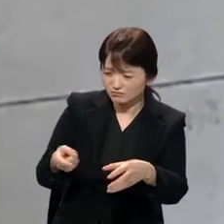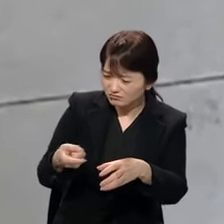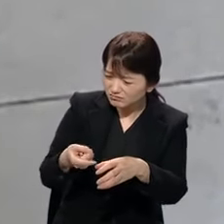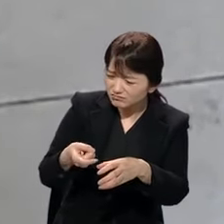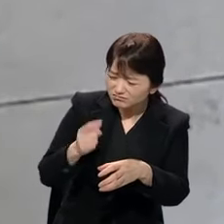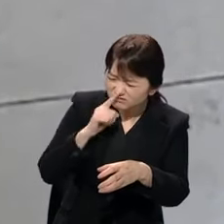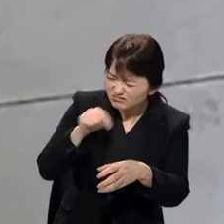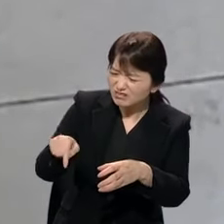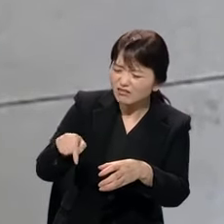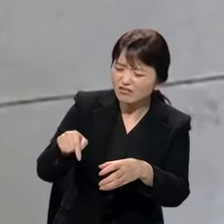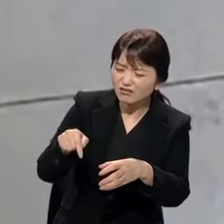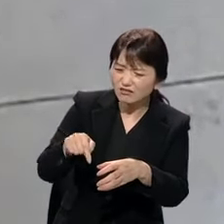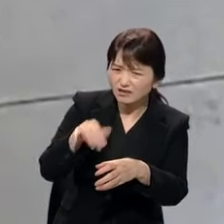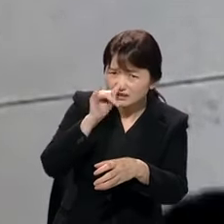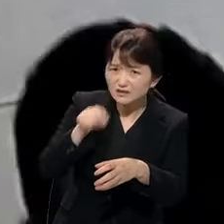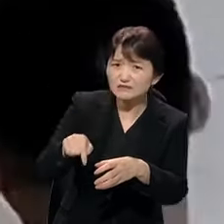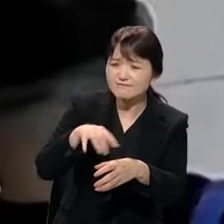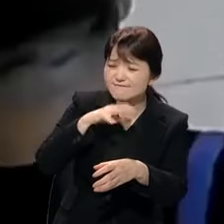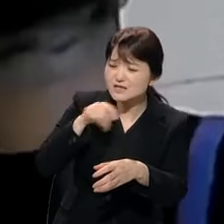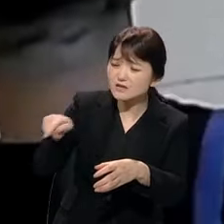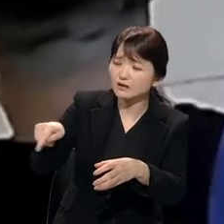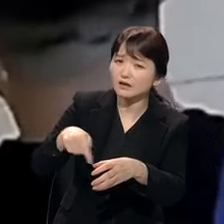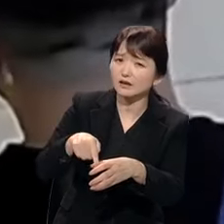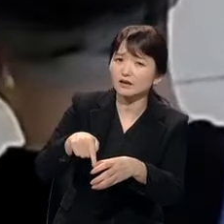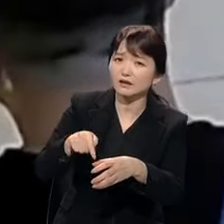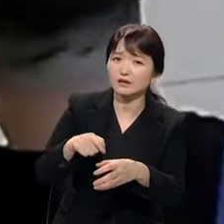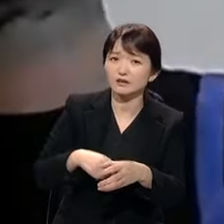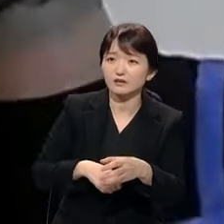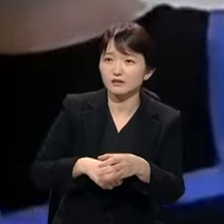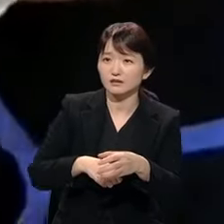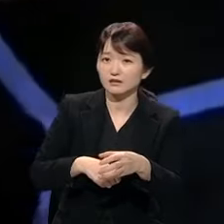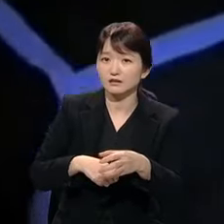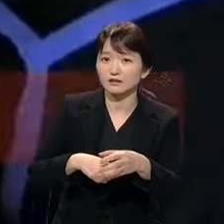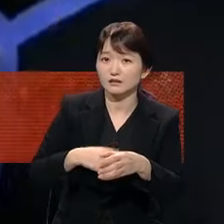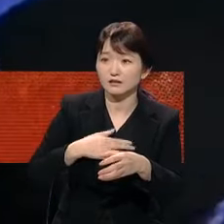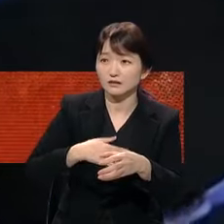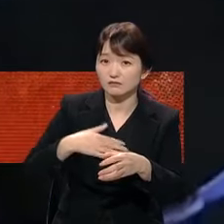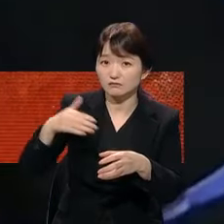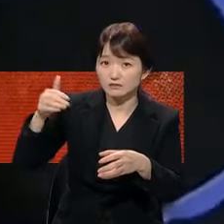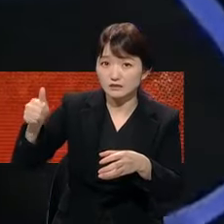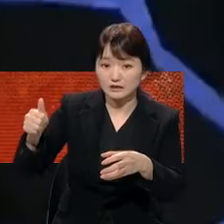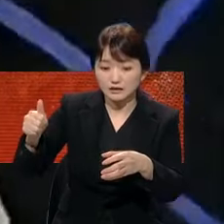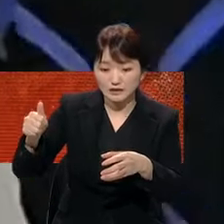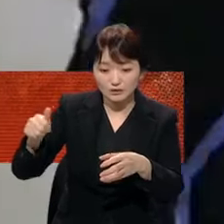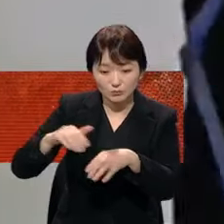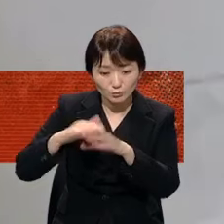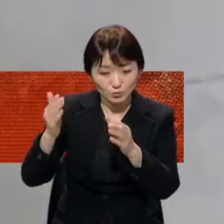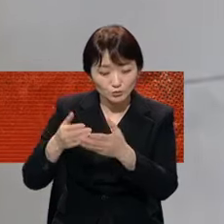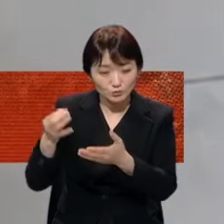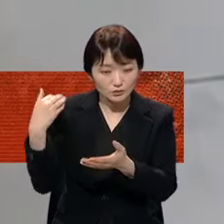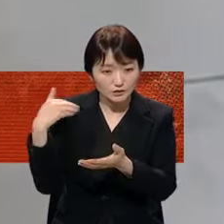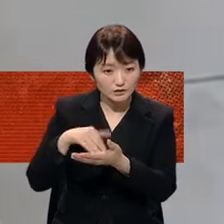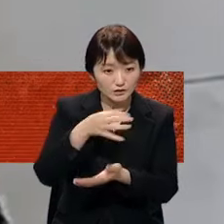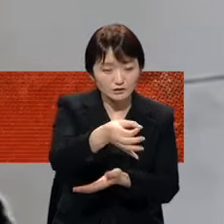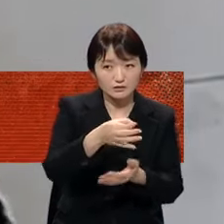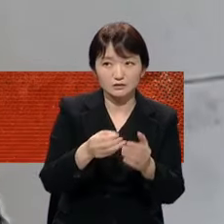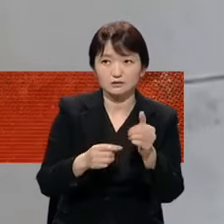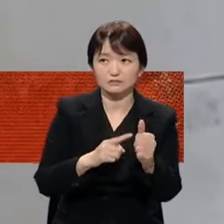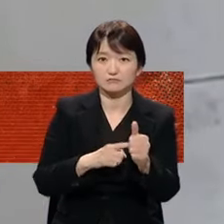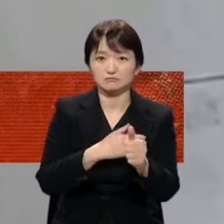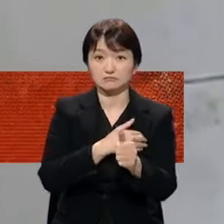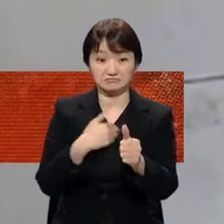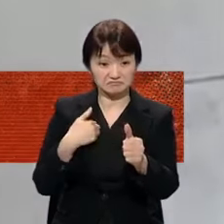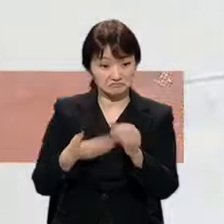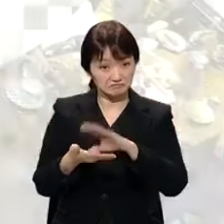음식에 이거 나왔어요. 저 항의하고 있는 모습입니다. 이 사실을 알려는 식당 주인 천액 환불을 해줬고 남성은